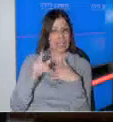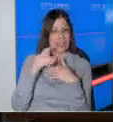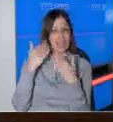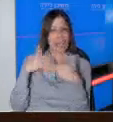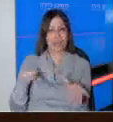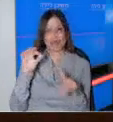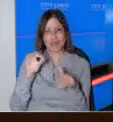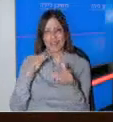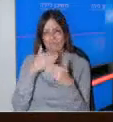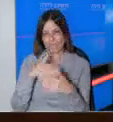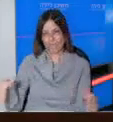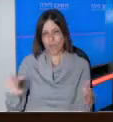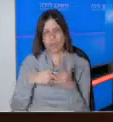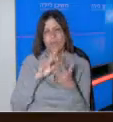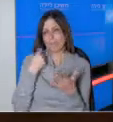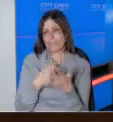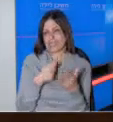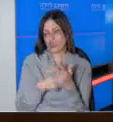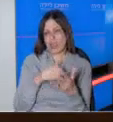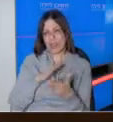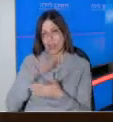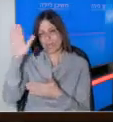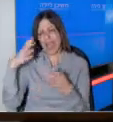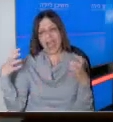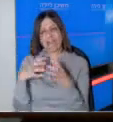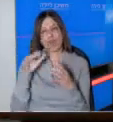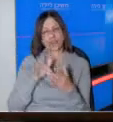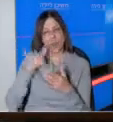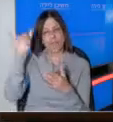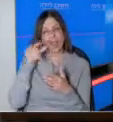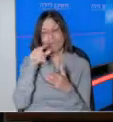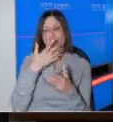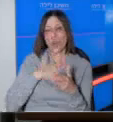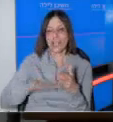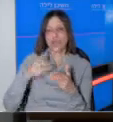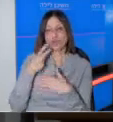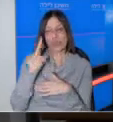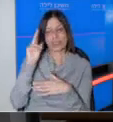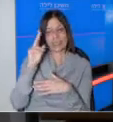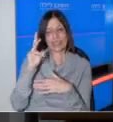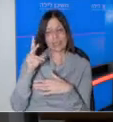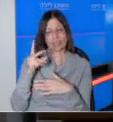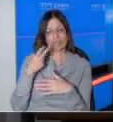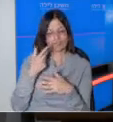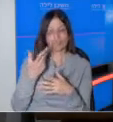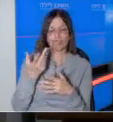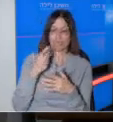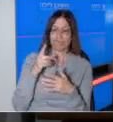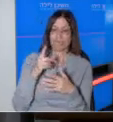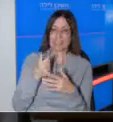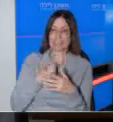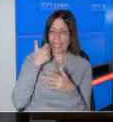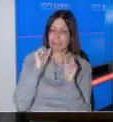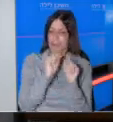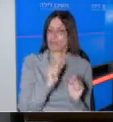פיצוי לתעופה, זאת אומרת לחברות התעופה, והוא בעצם רוצה יותר קרדיט מהשרים, איתו שקד תומכת